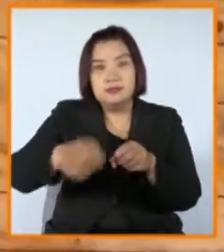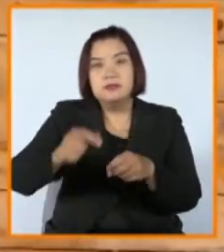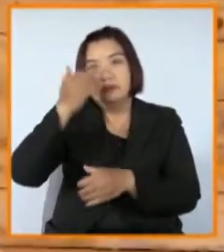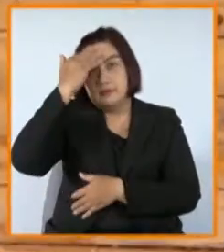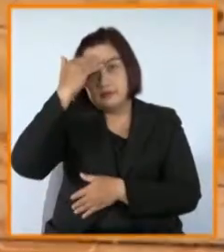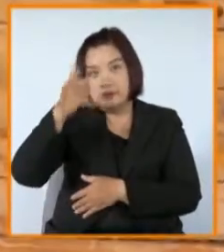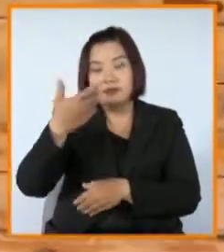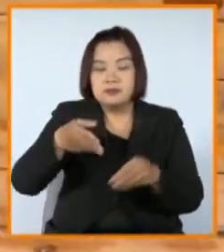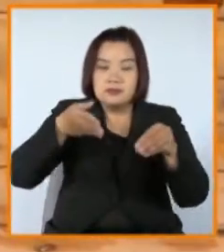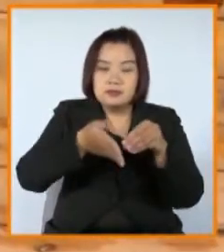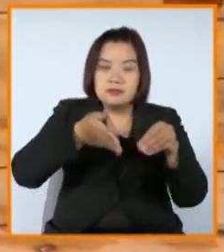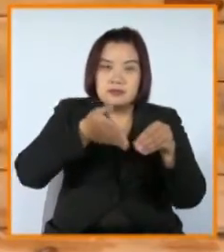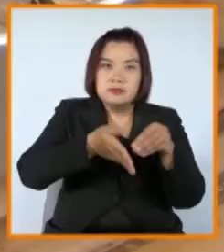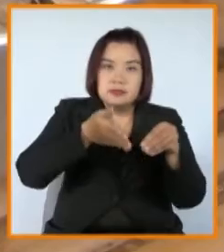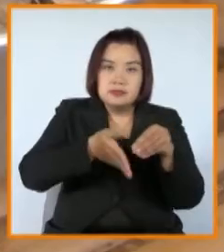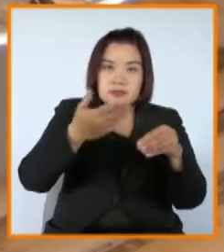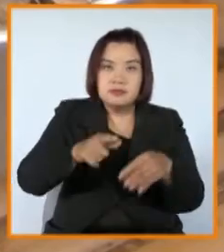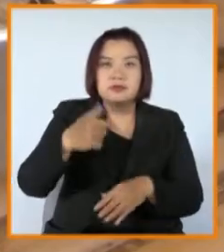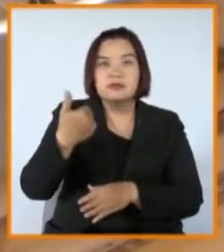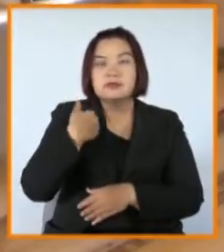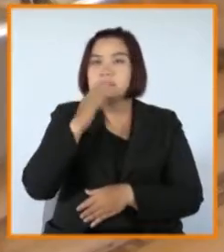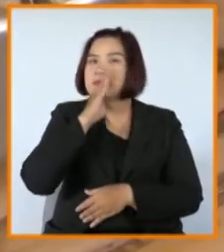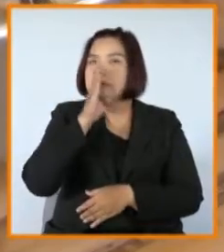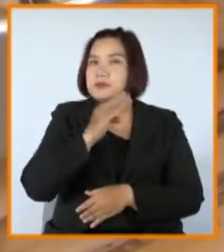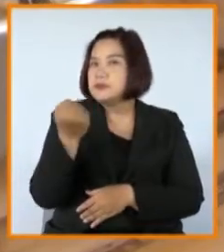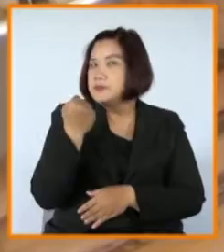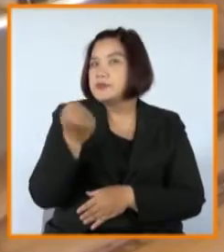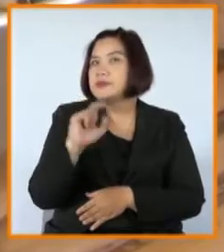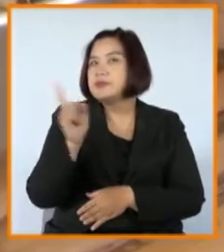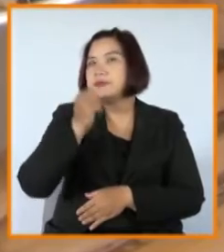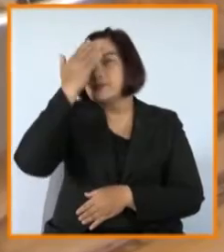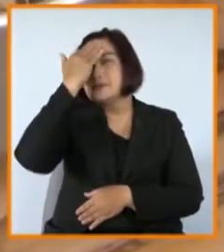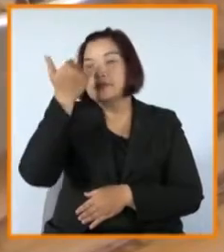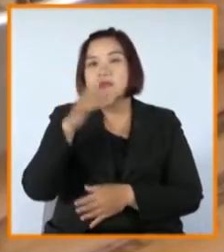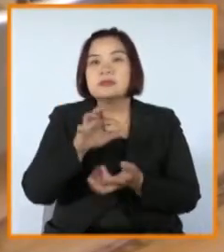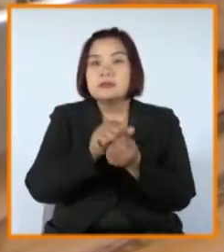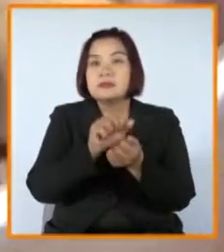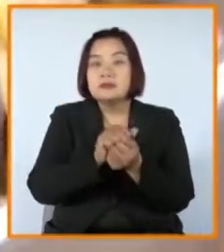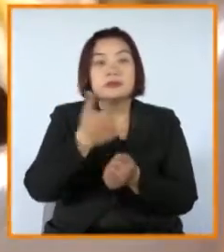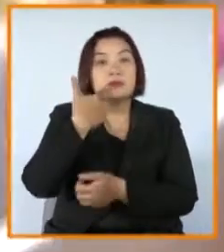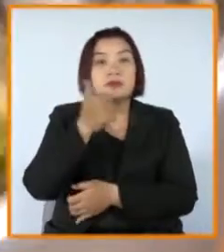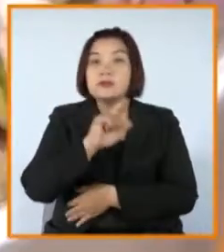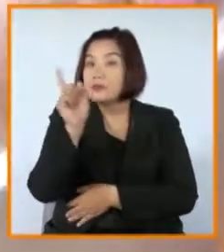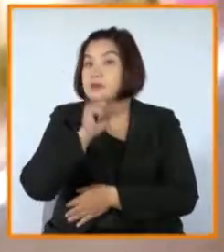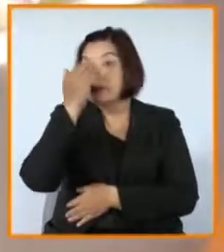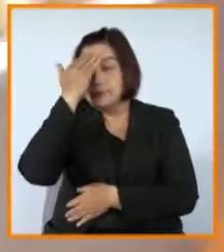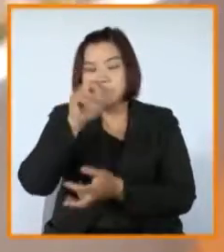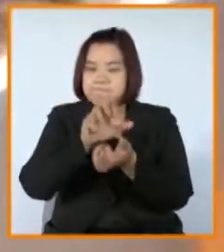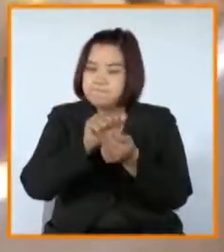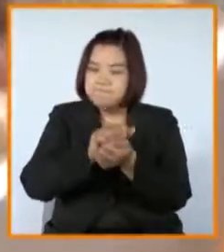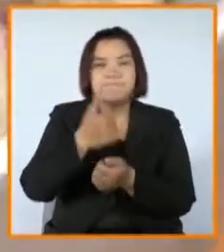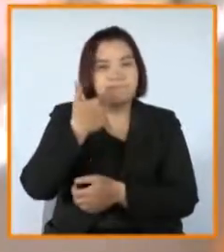นก็หั่นนะคะเป็นชิ้นเล็กๆพอดีคำป้าแตงบอกว่าเมนูยำจะอร่อยก็ตรงนี้แหละค่ะน้ำยำ